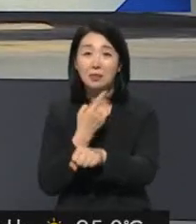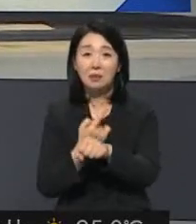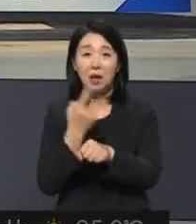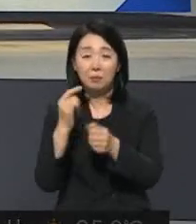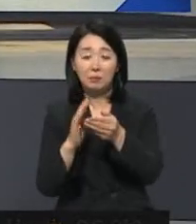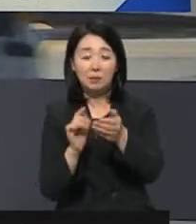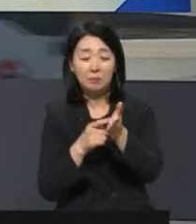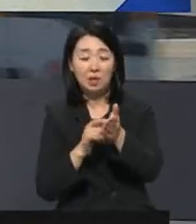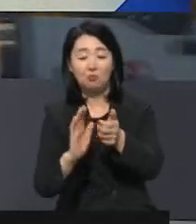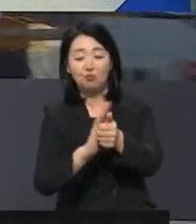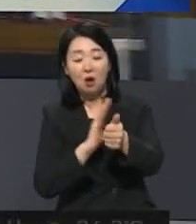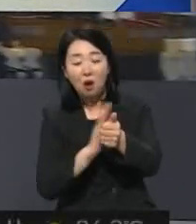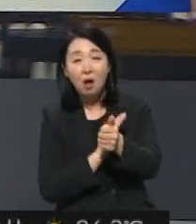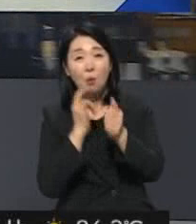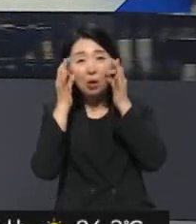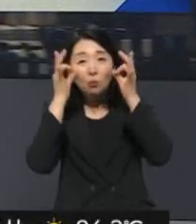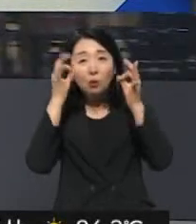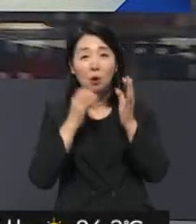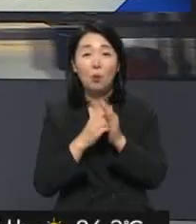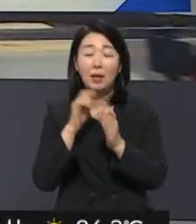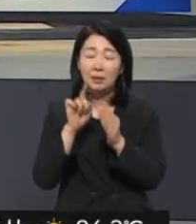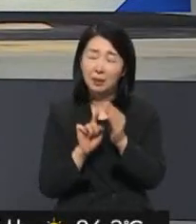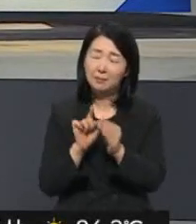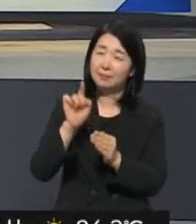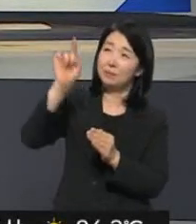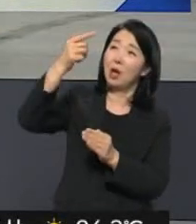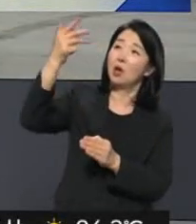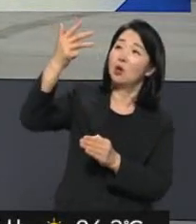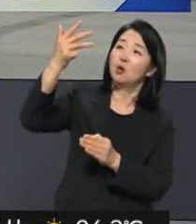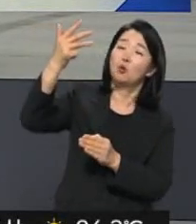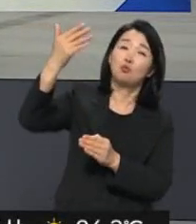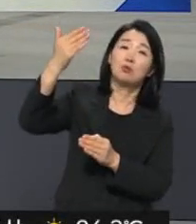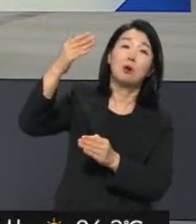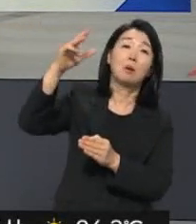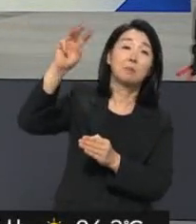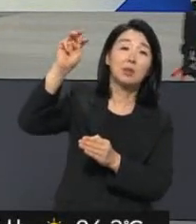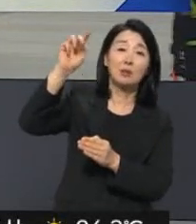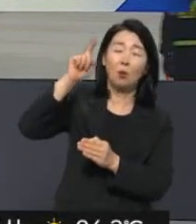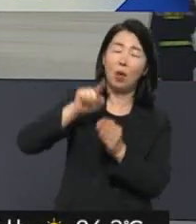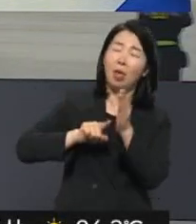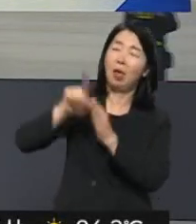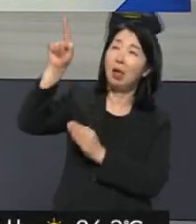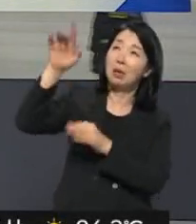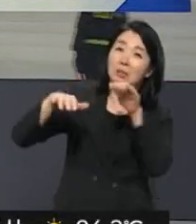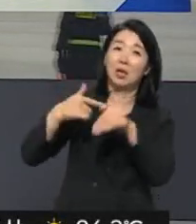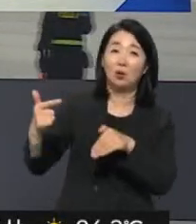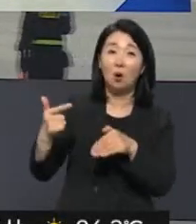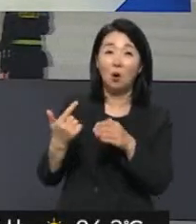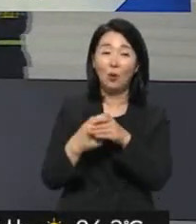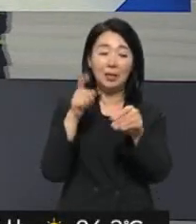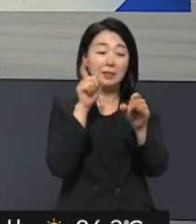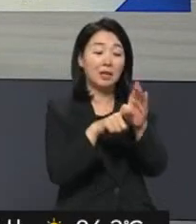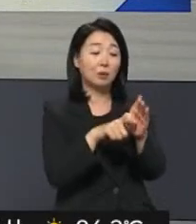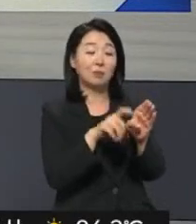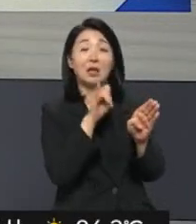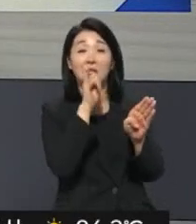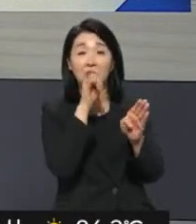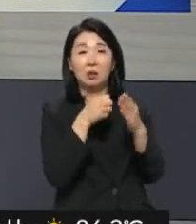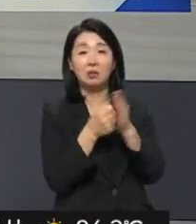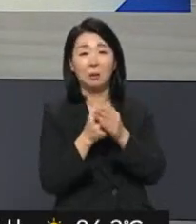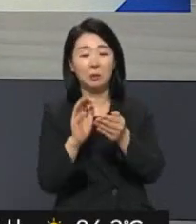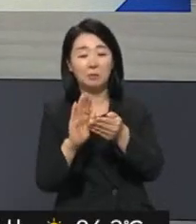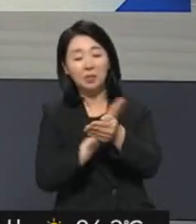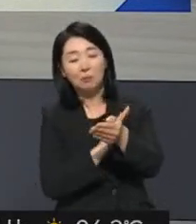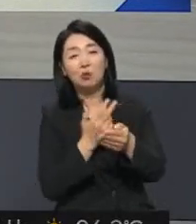건데요. 그때 이미 9,000m 상공을 비행 중이라 이 기압 차이도 있었고 잠금 장치가 있는 기종이었기 때문에 비상문은